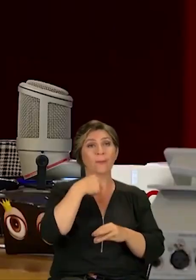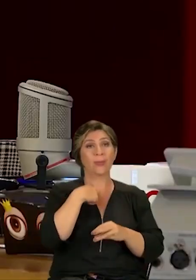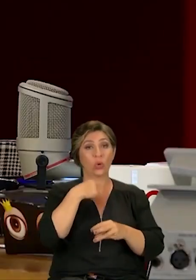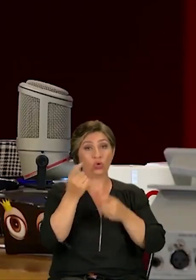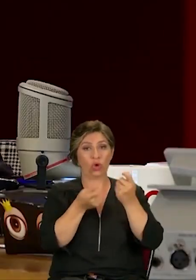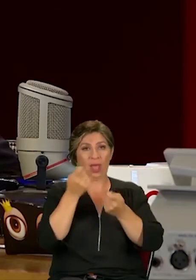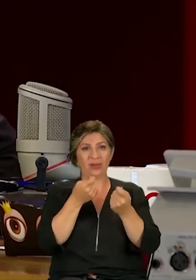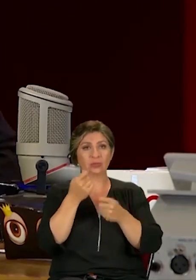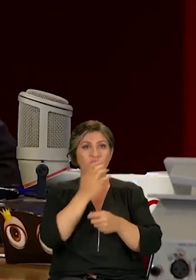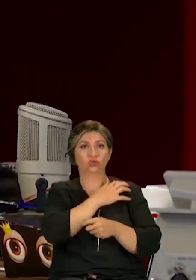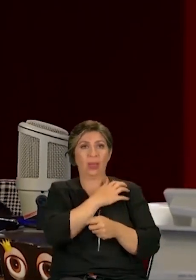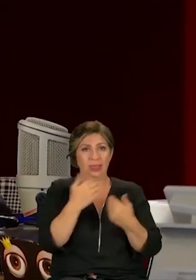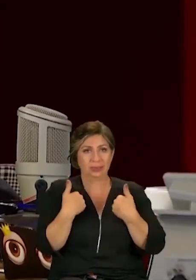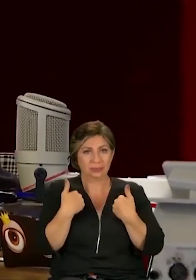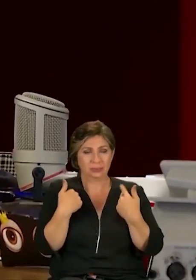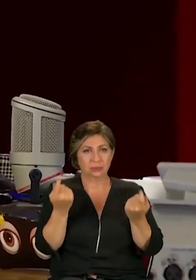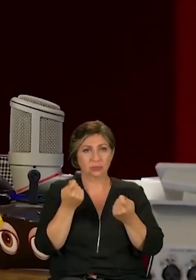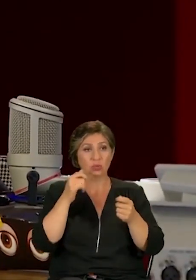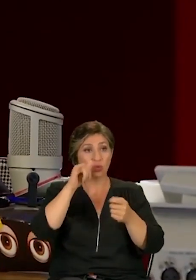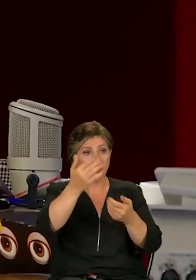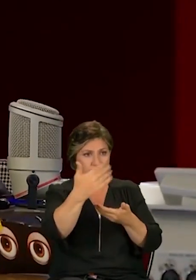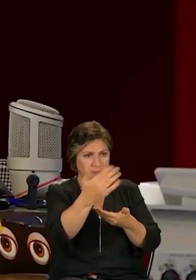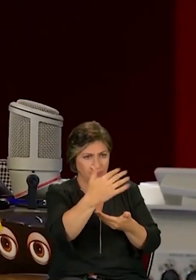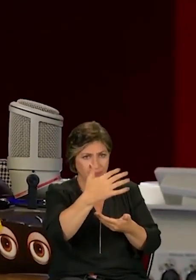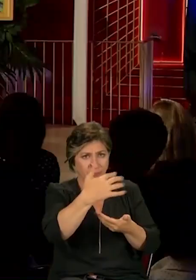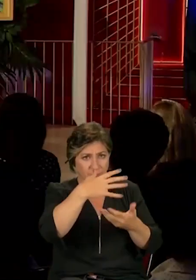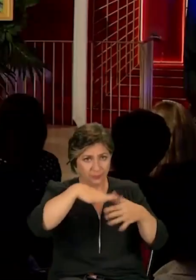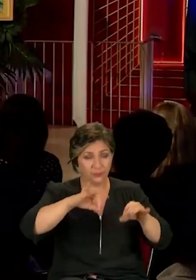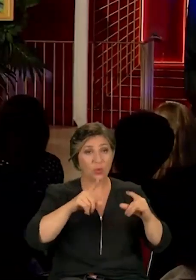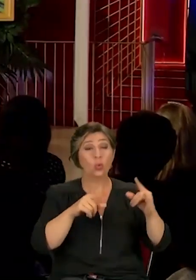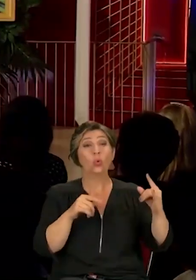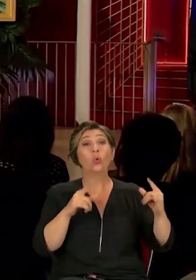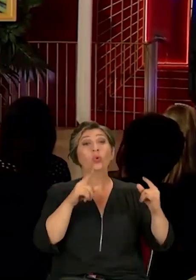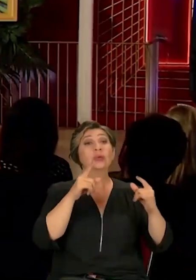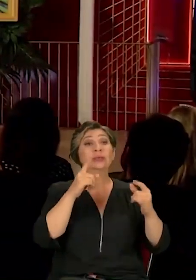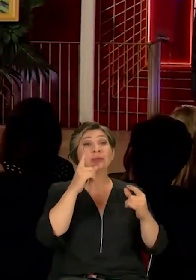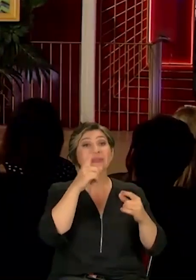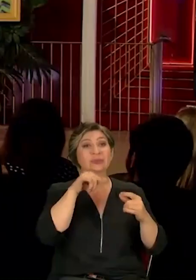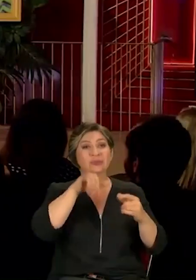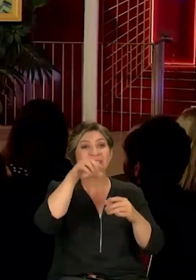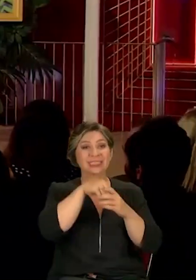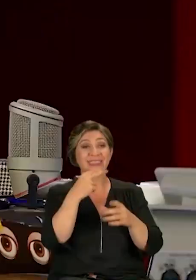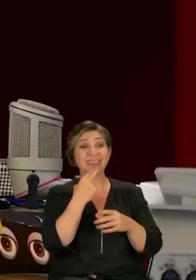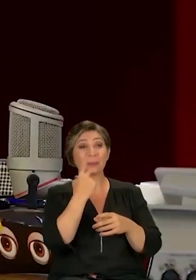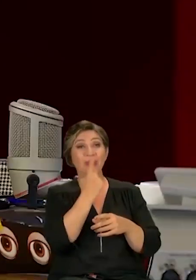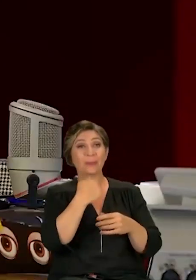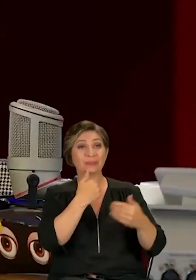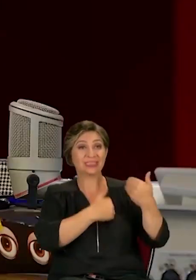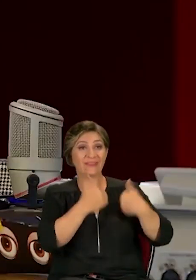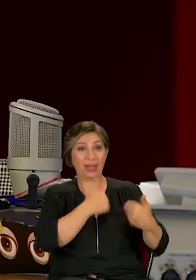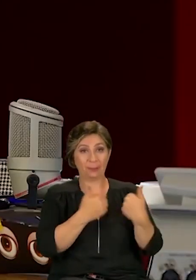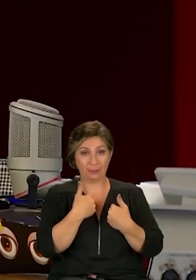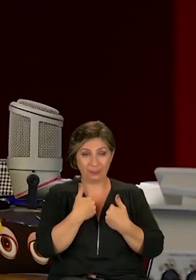o görevliye şey yapıyorum, yolcuları uçağa bindiriyorum. O yolculardan bir tanesi de, kızlardan bir tanesi benim